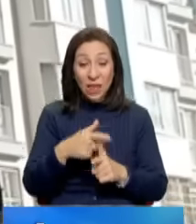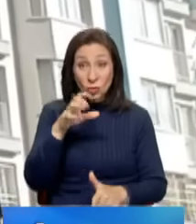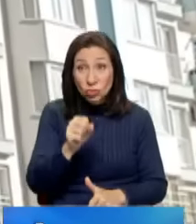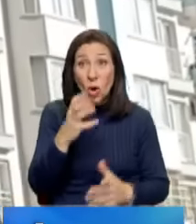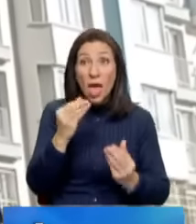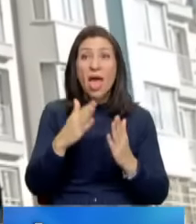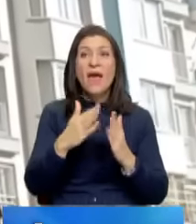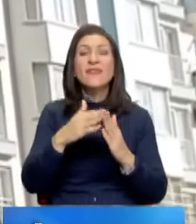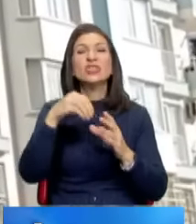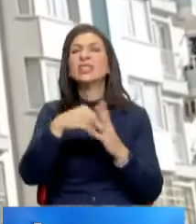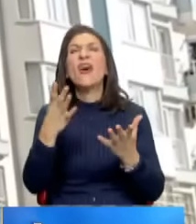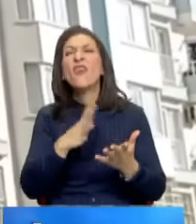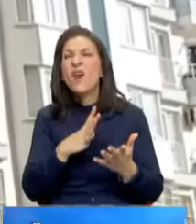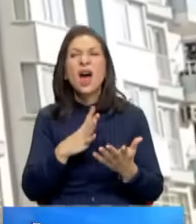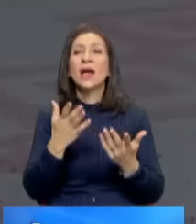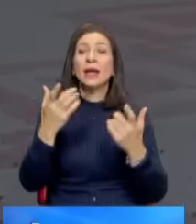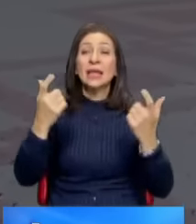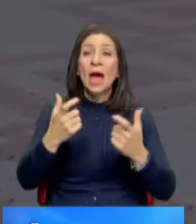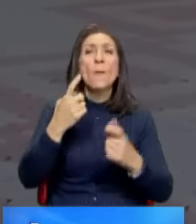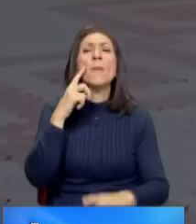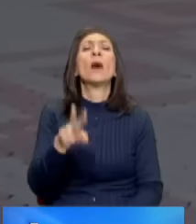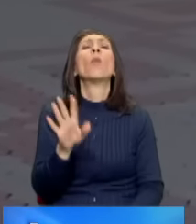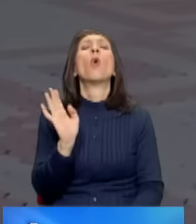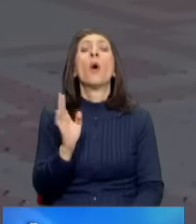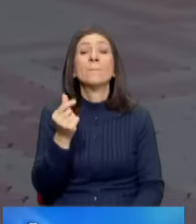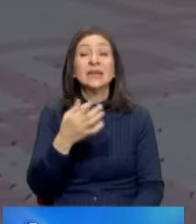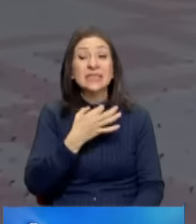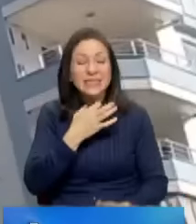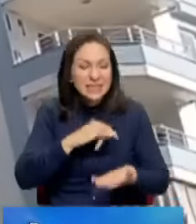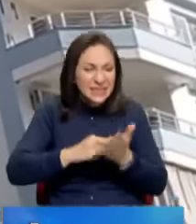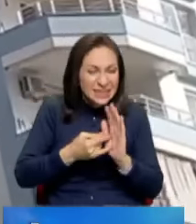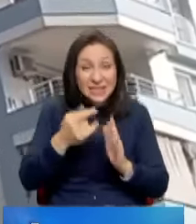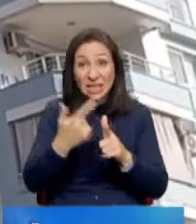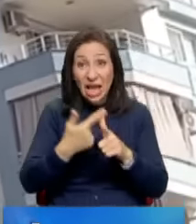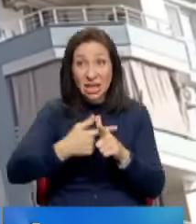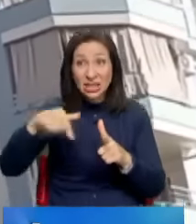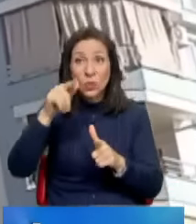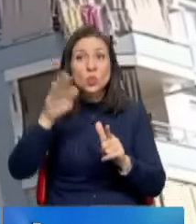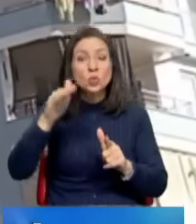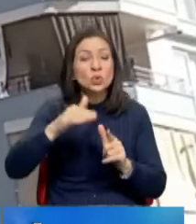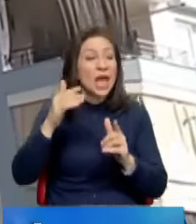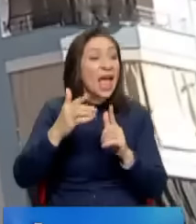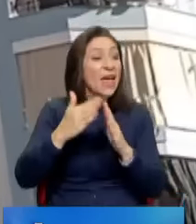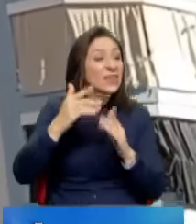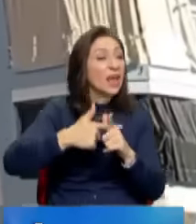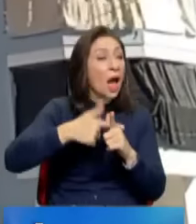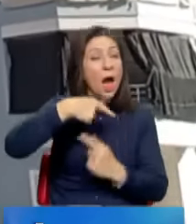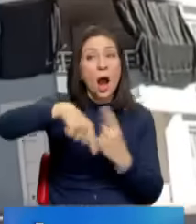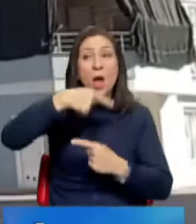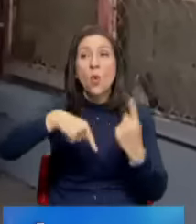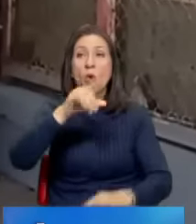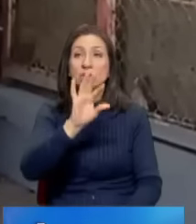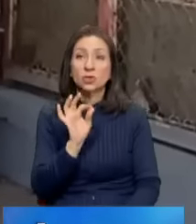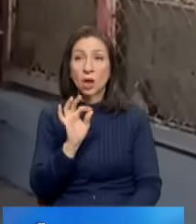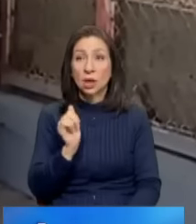ne evin özelliklerine ne de lokasyonuna bakıyor. Geçim derdindeki kiracılar düşük kiralı evleri tercih etmek zorunda